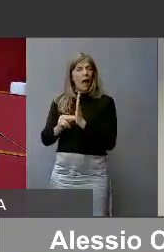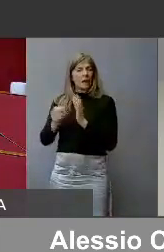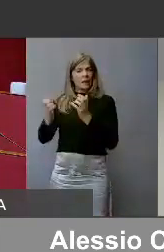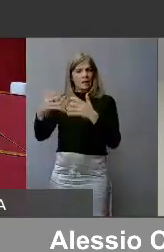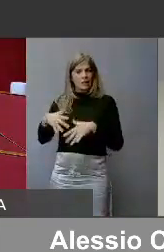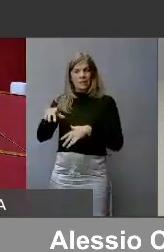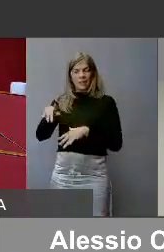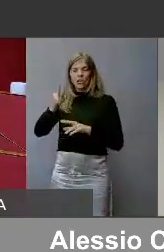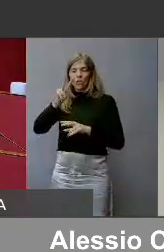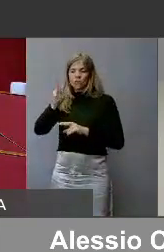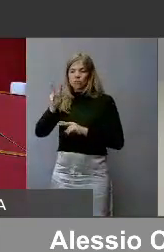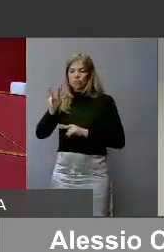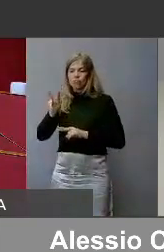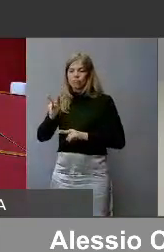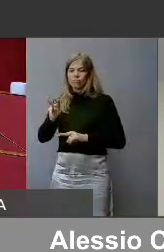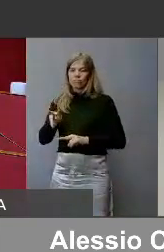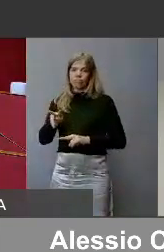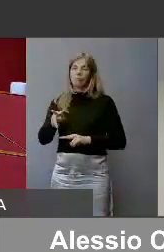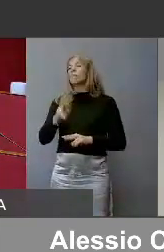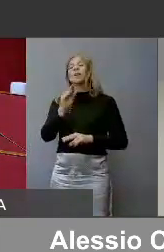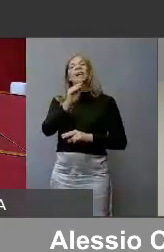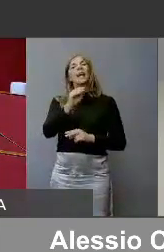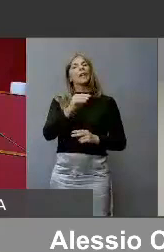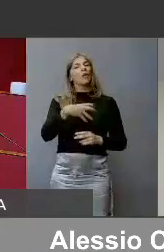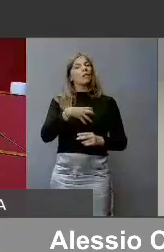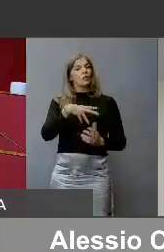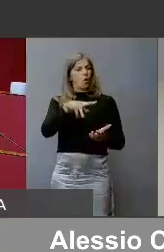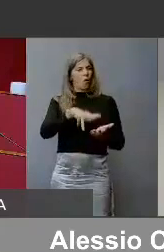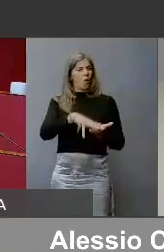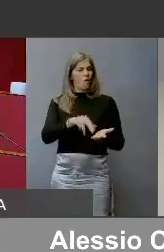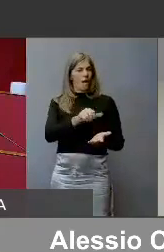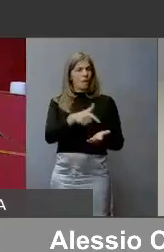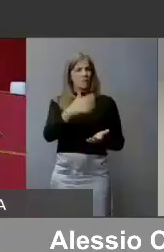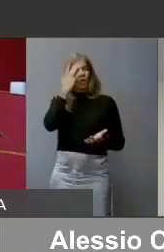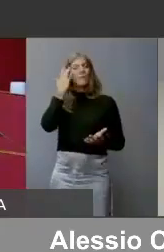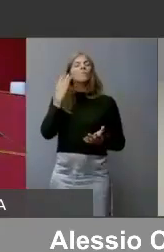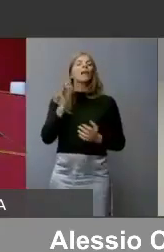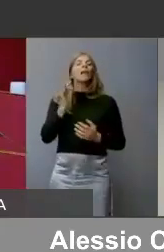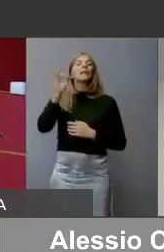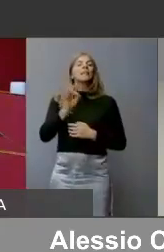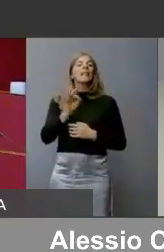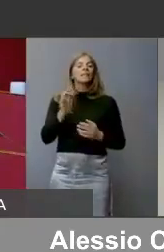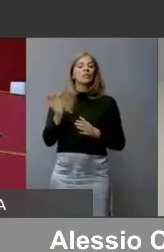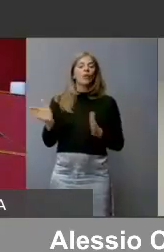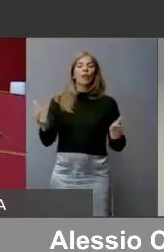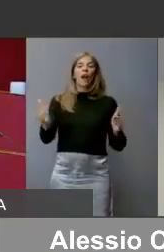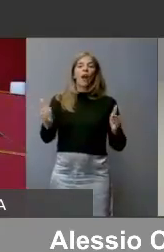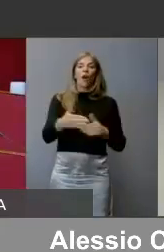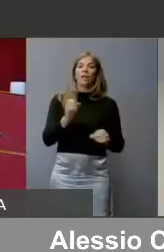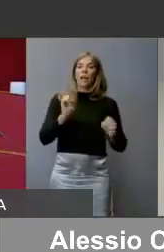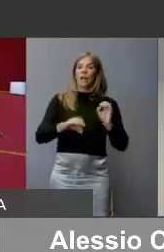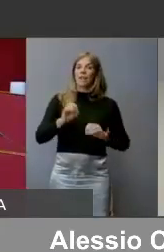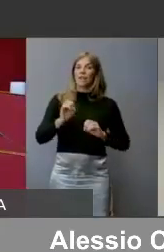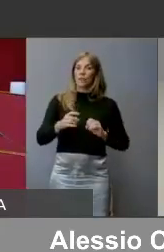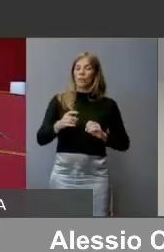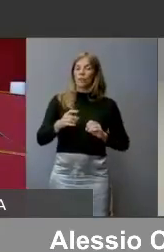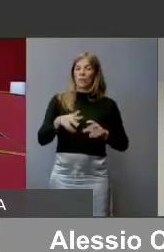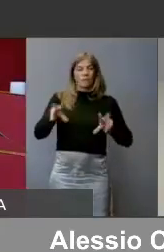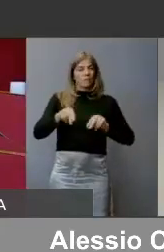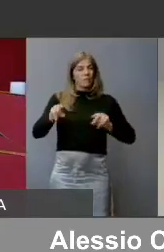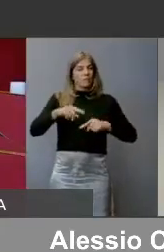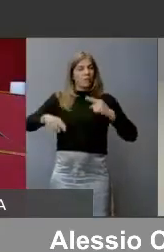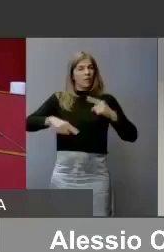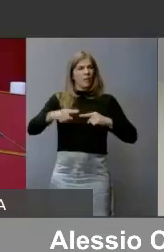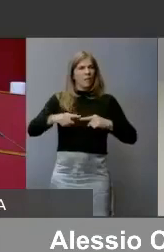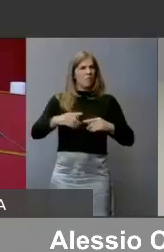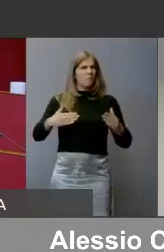all'assessore campora che il tasso di raccolta differenziata dei rifiuti per l'anno 2020 si è fermato